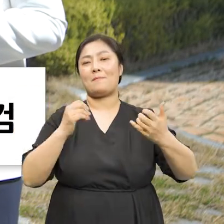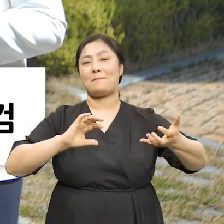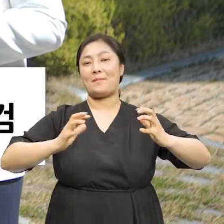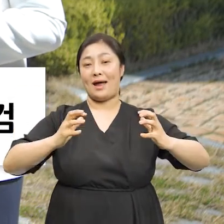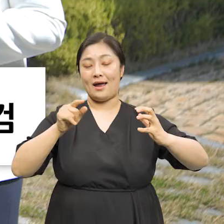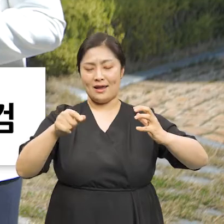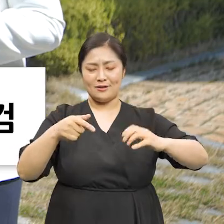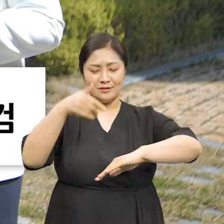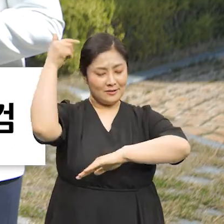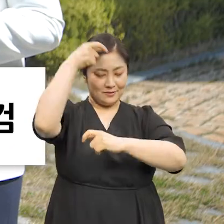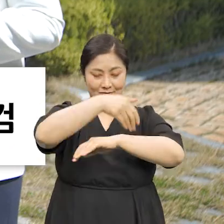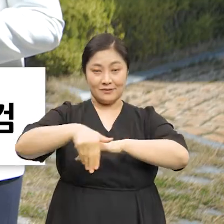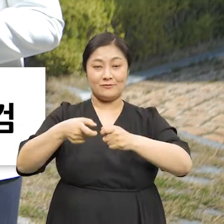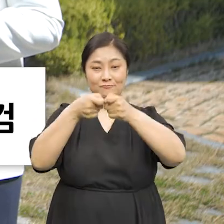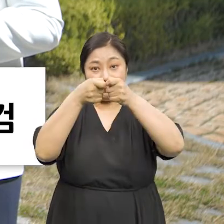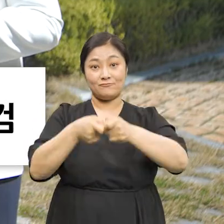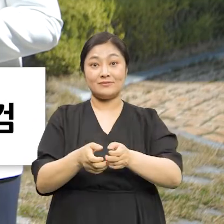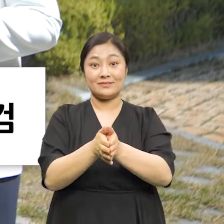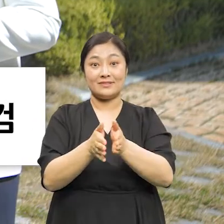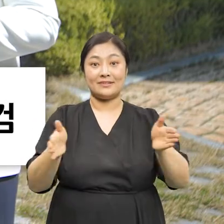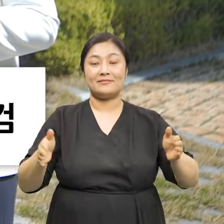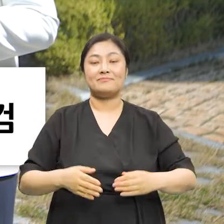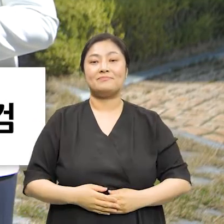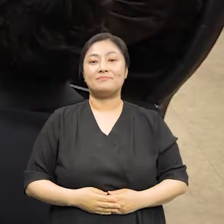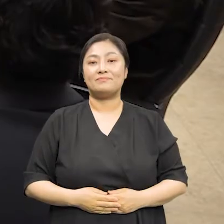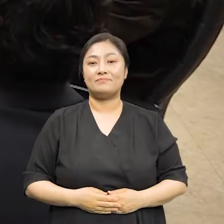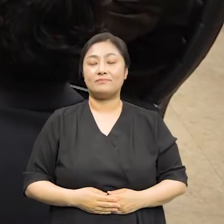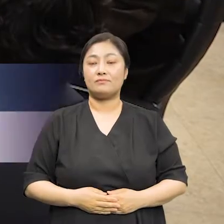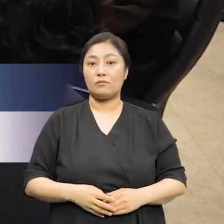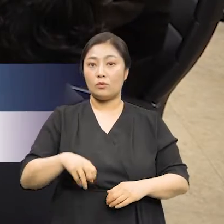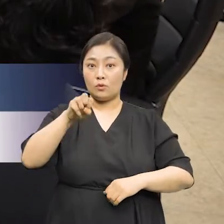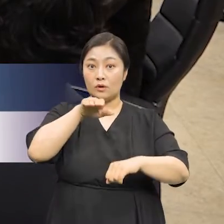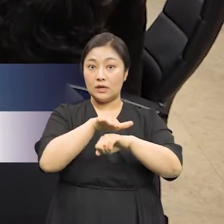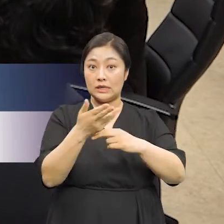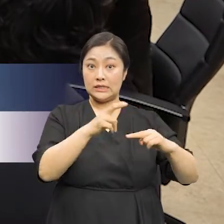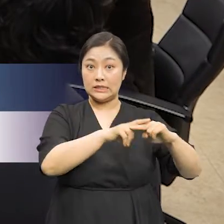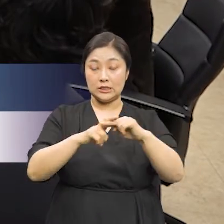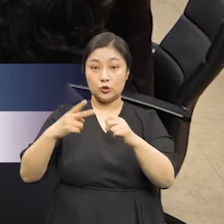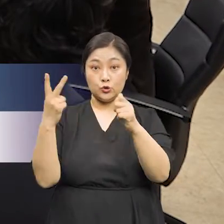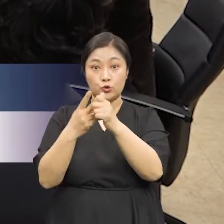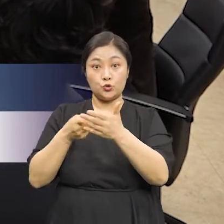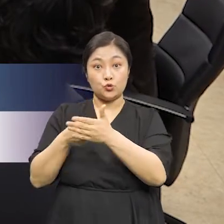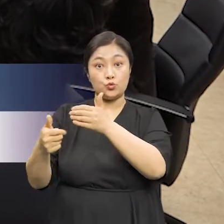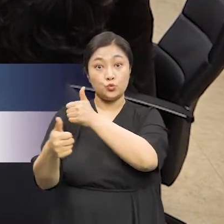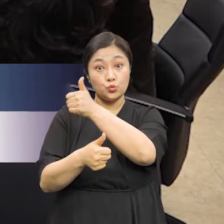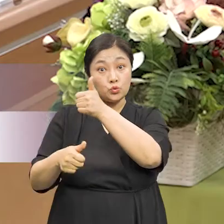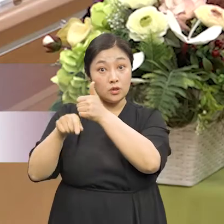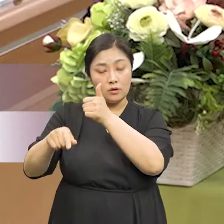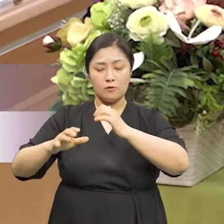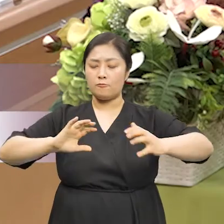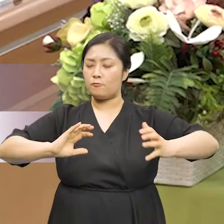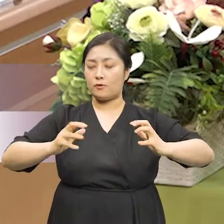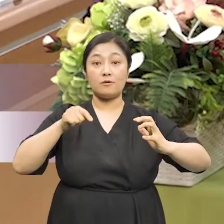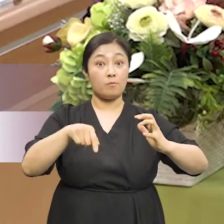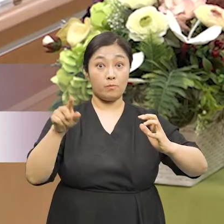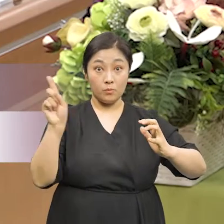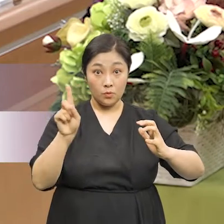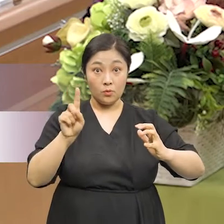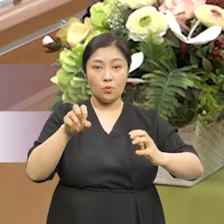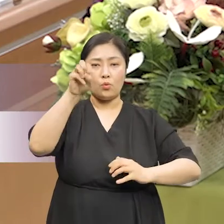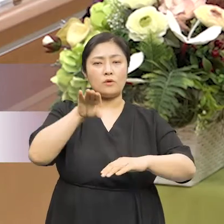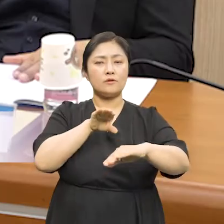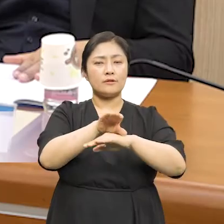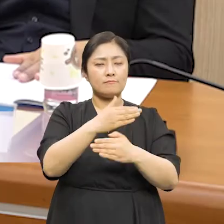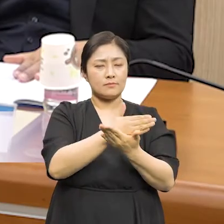개최해 실행계획 구체화에 나섰습니다. 광주형 일자리 시즌2 추진위원회는 회의를 통해